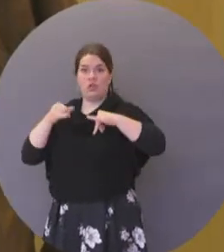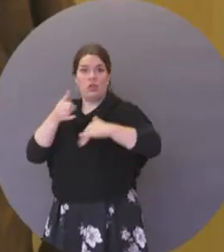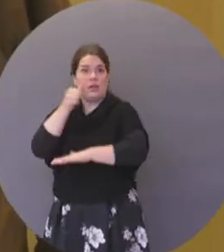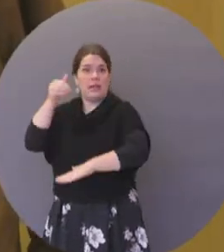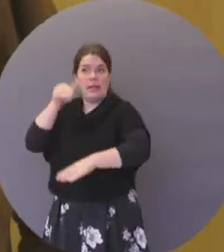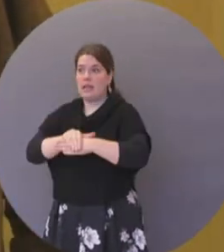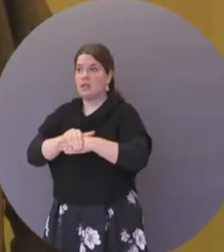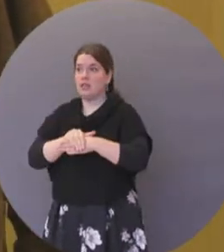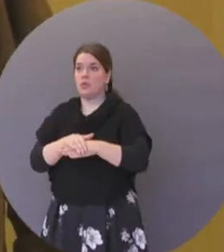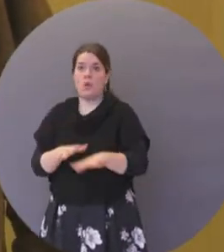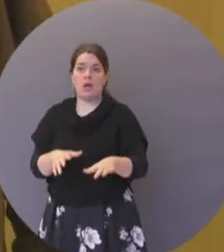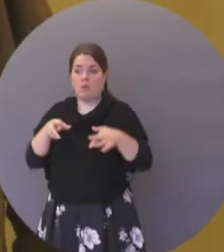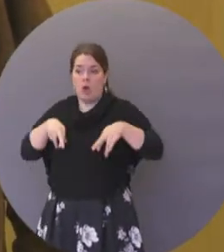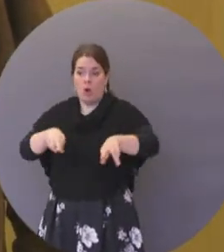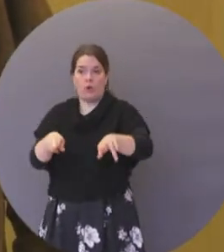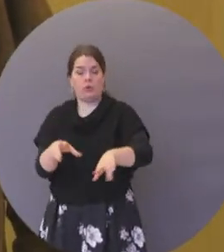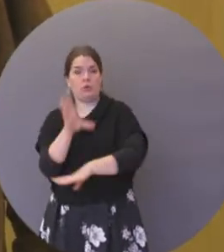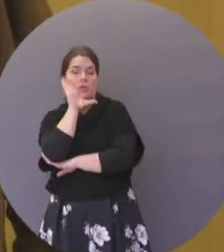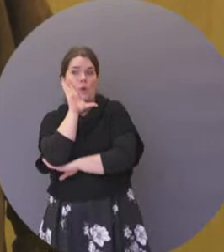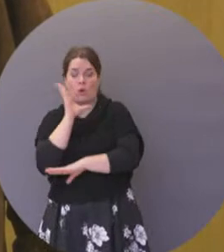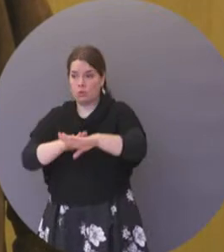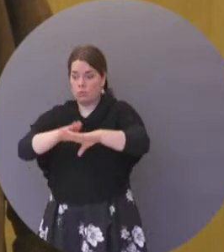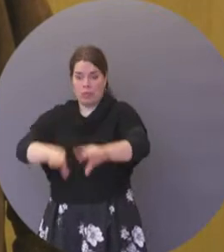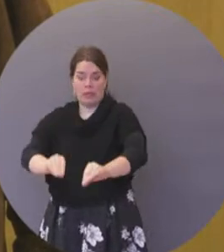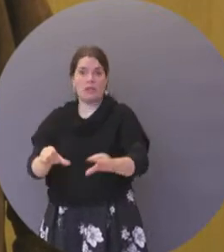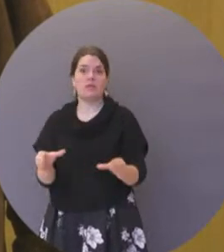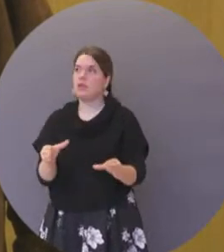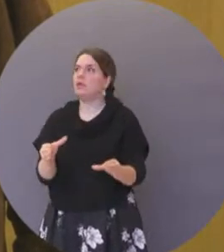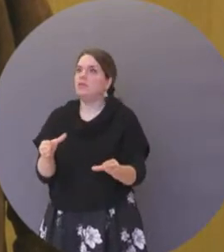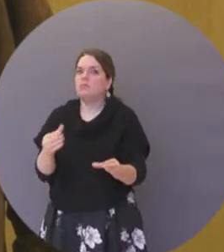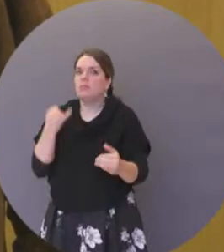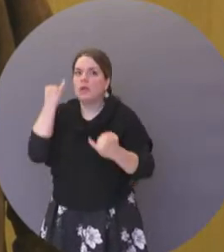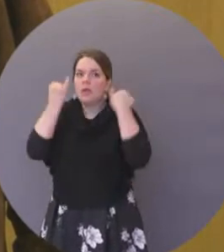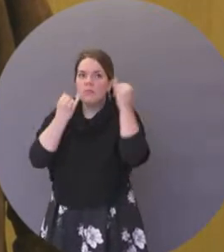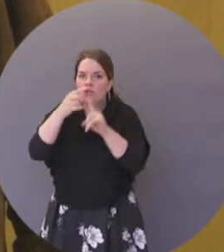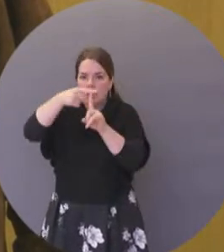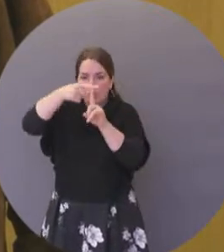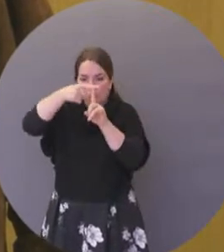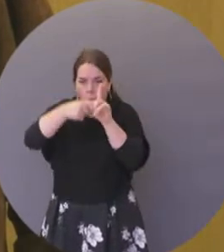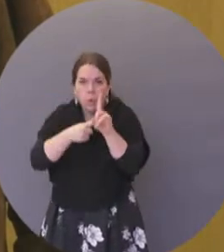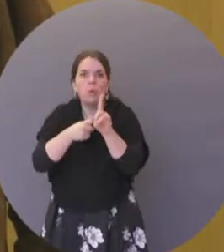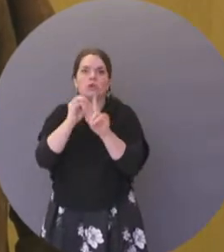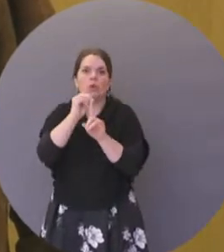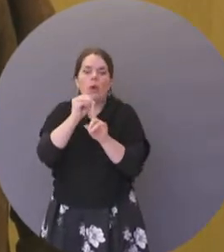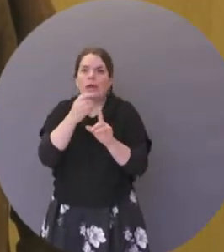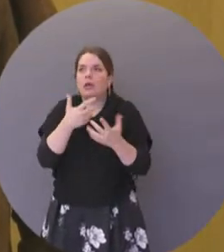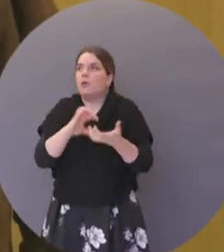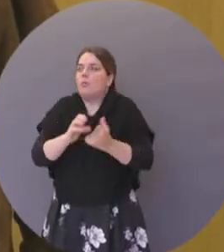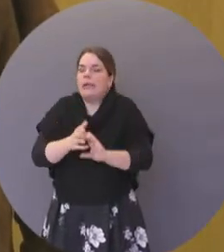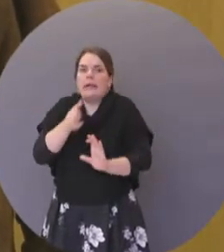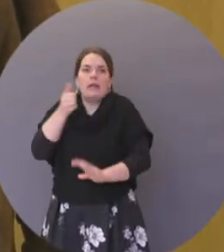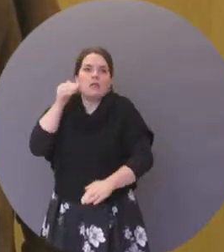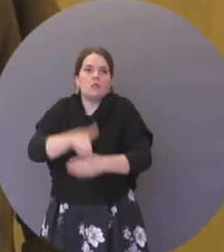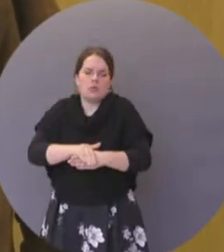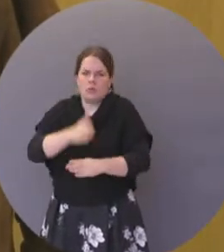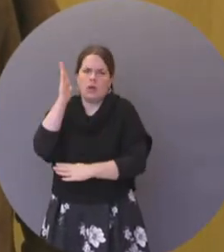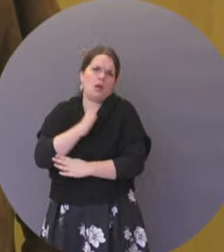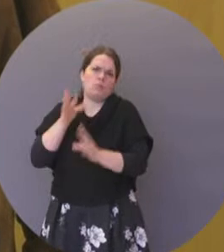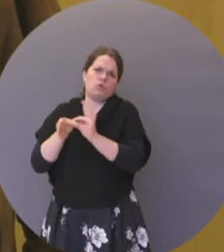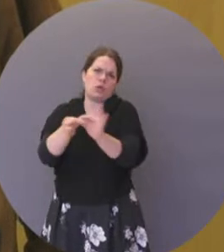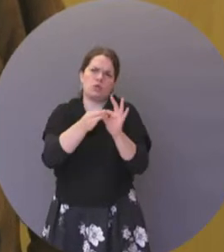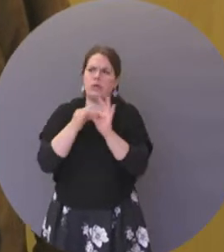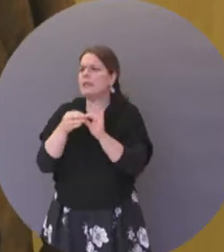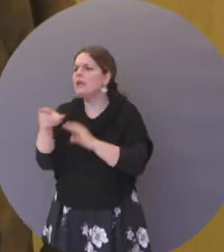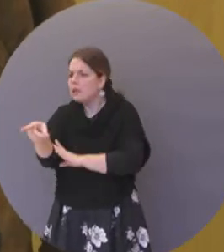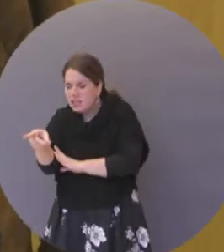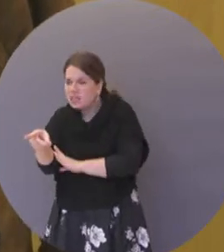les températures qui qu'il y avait donc il y a aussi un besoin de solidarité pour celles et ceux qui ne peuvent pas accéder de